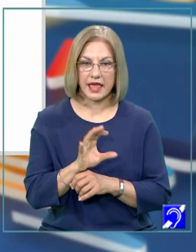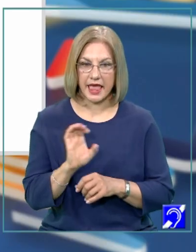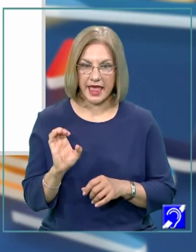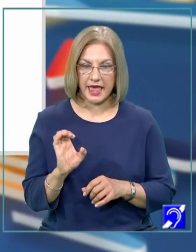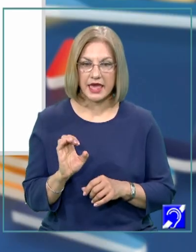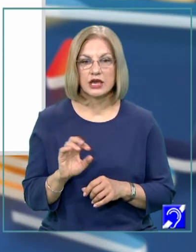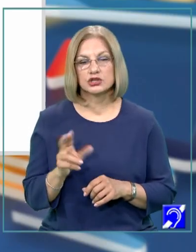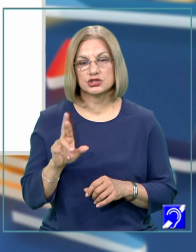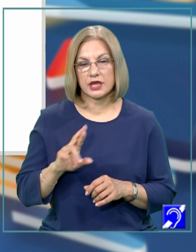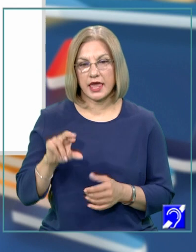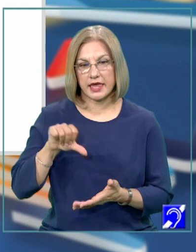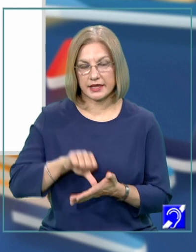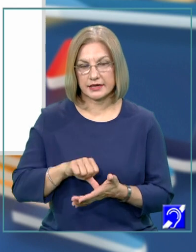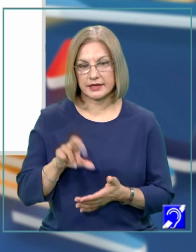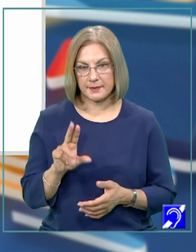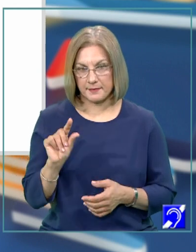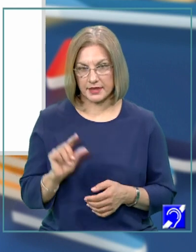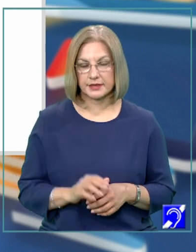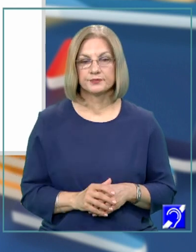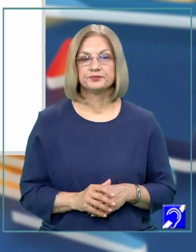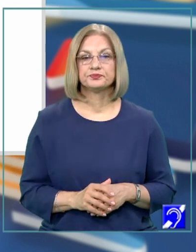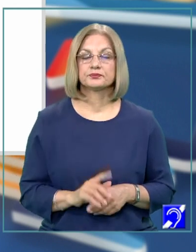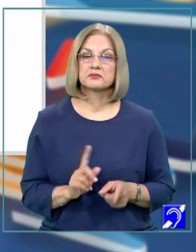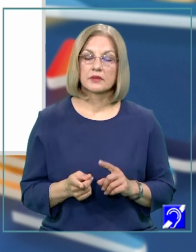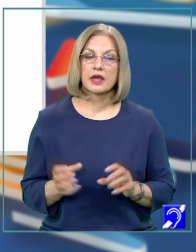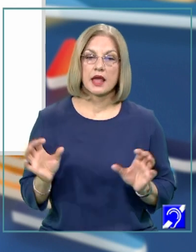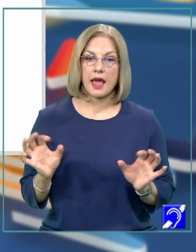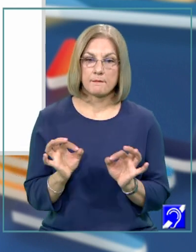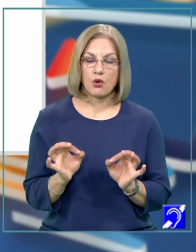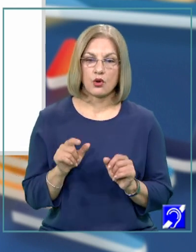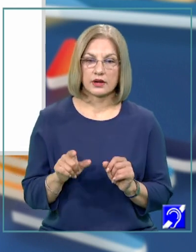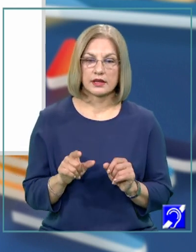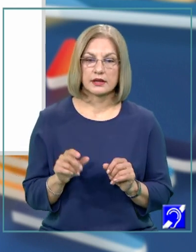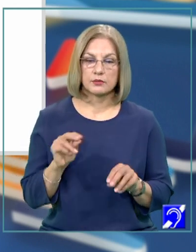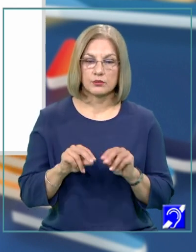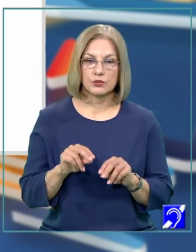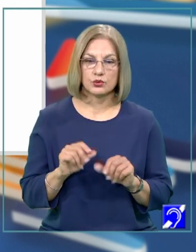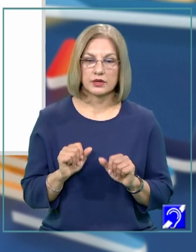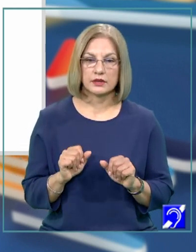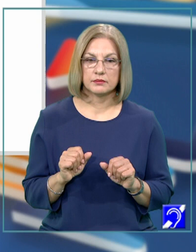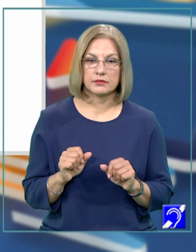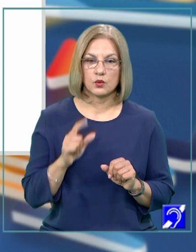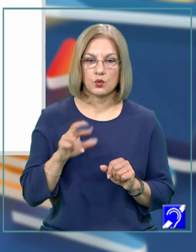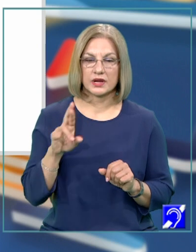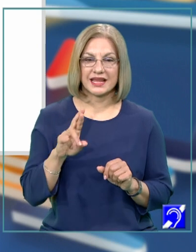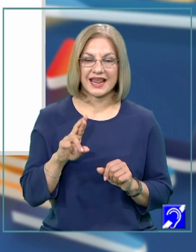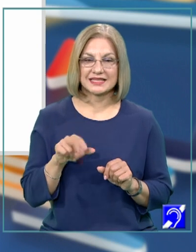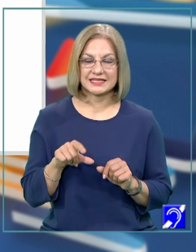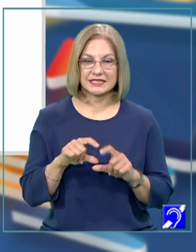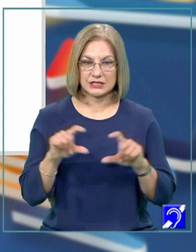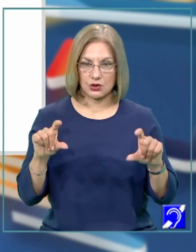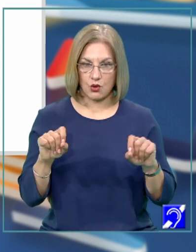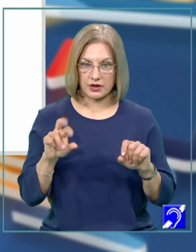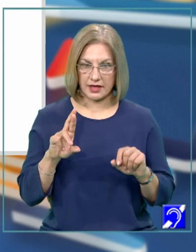și rezistență internă r la bornele sale montăm un rezistor de rezistență